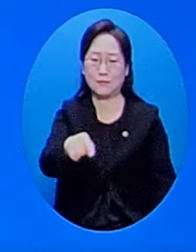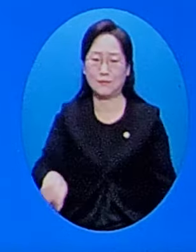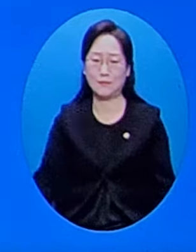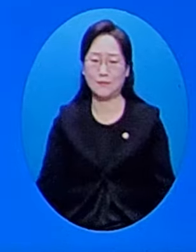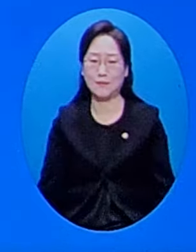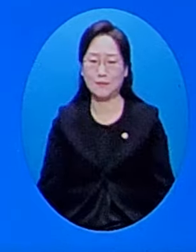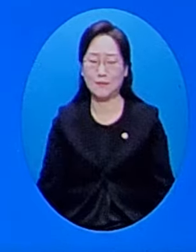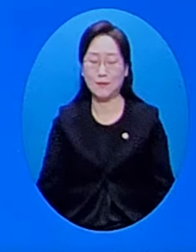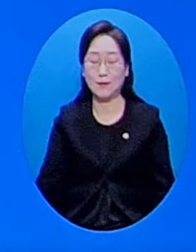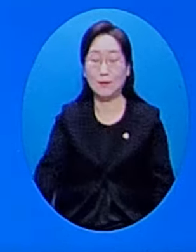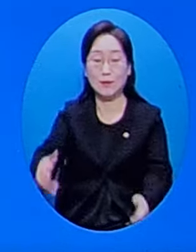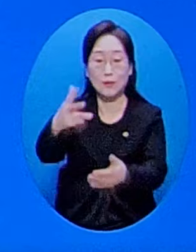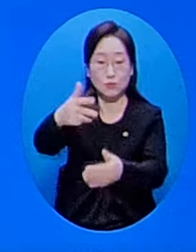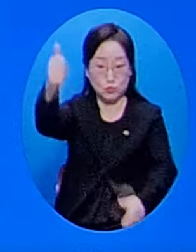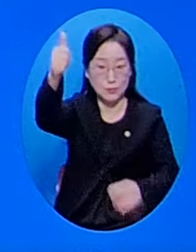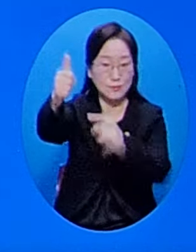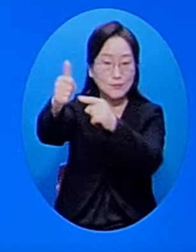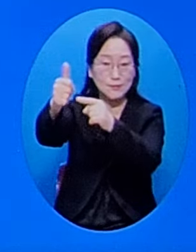주님께